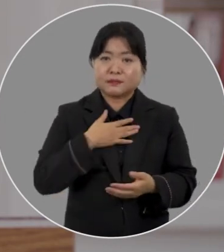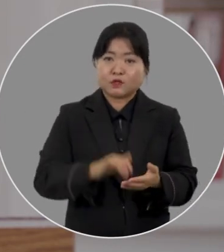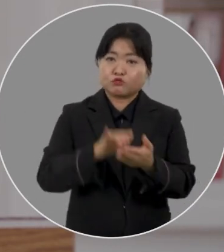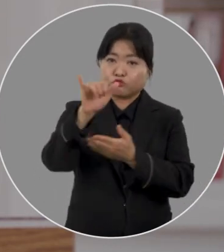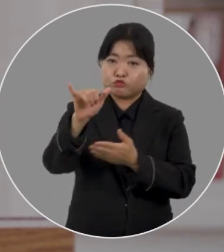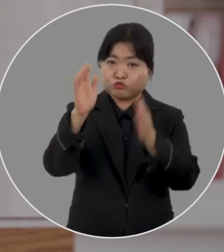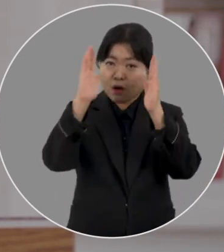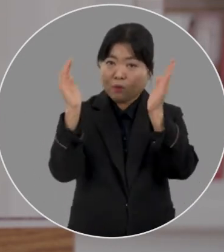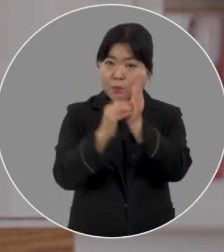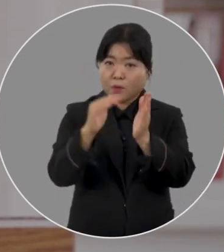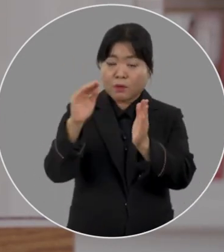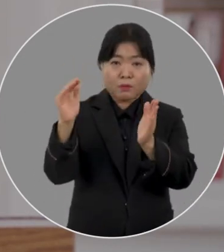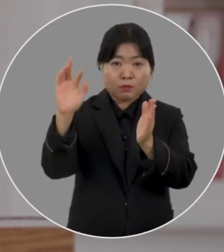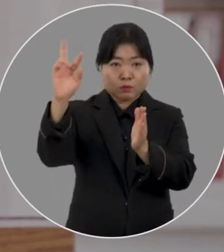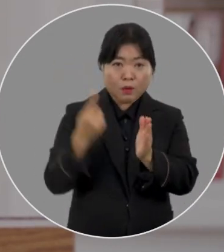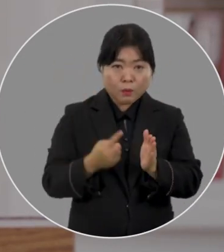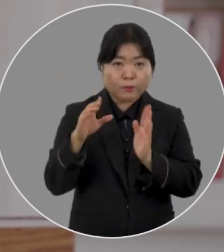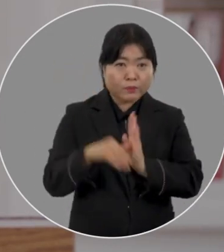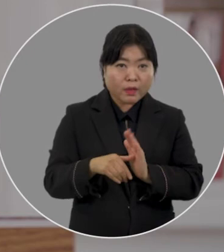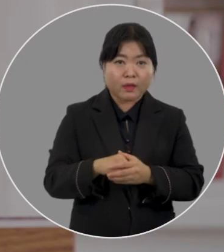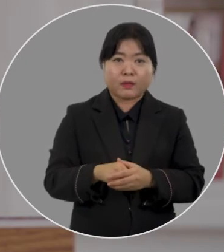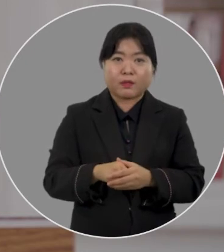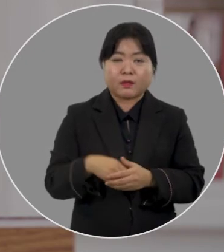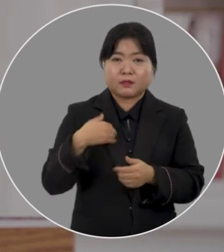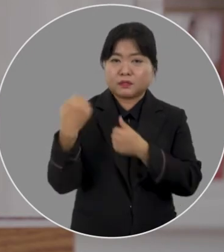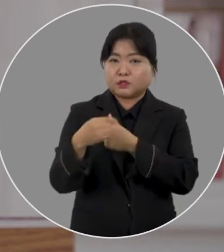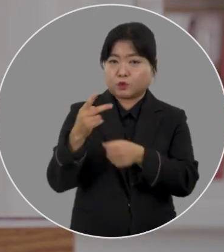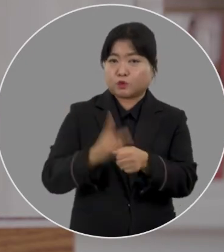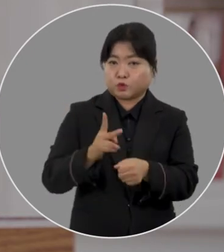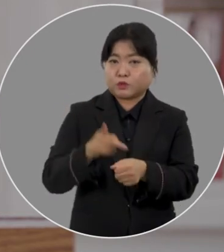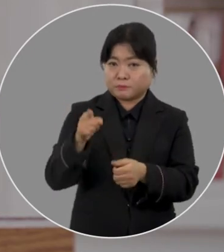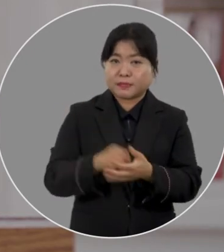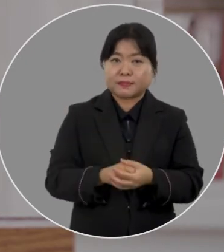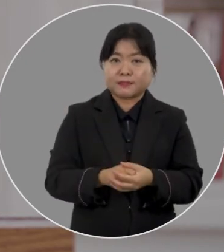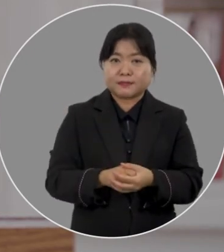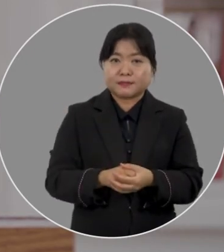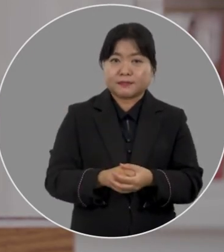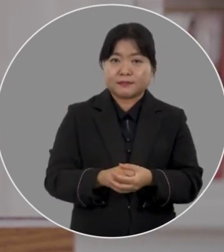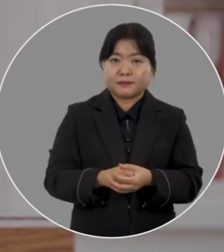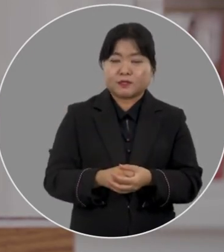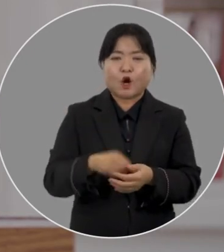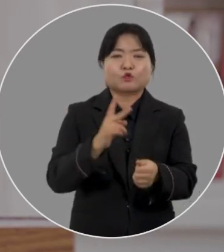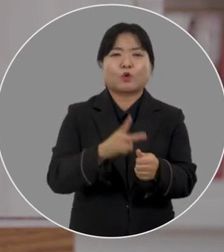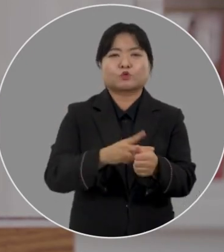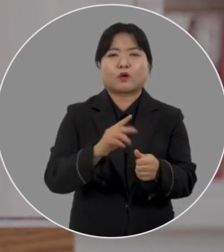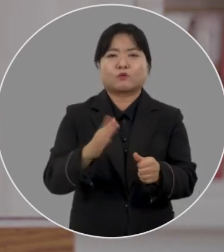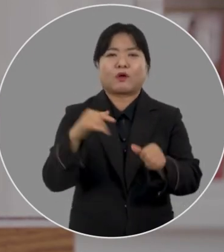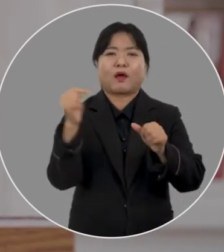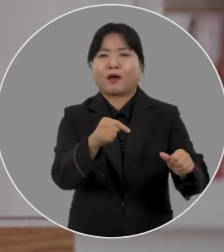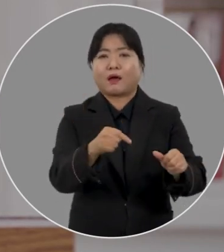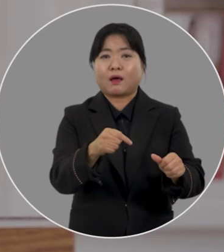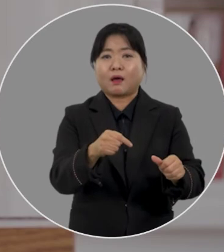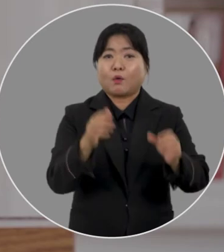유학을 마치고 한국에 올 때 내 지도 교수가 교수가 이렇게 되라